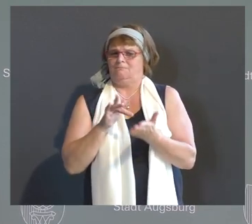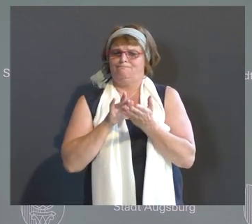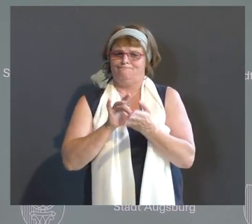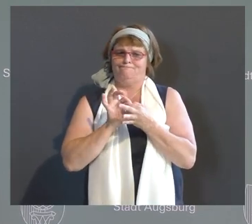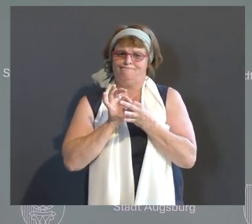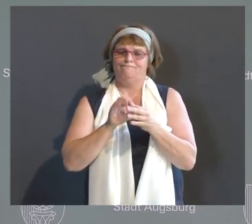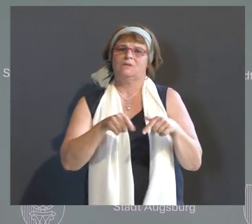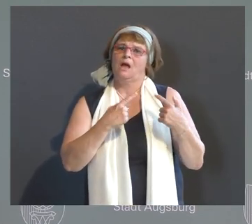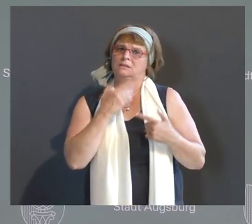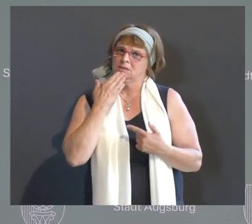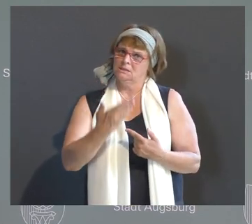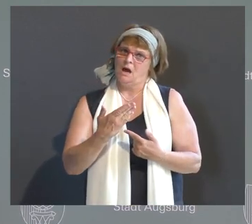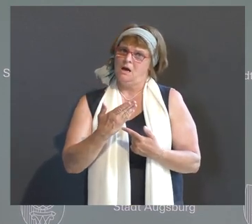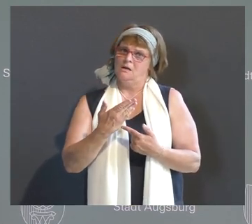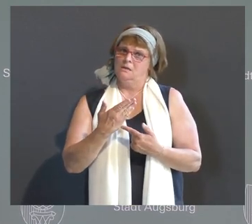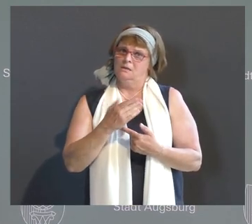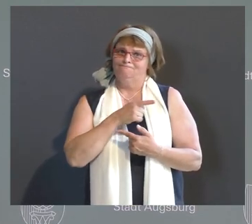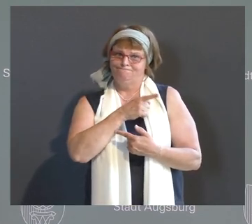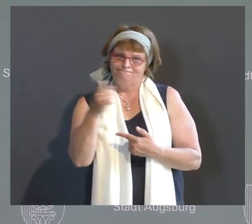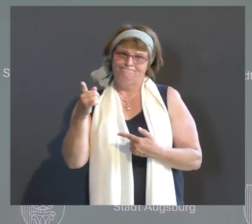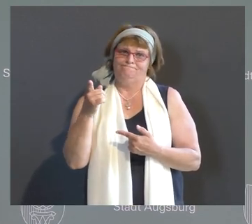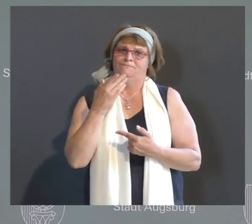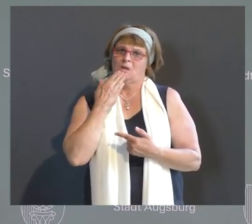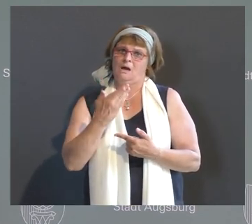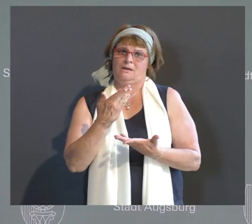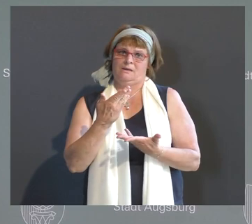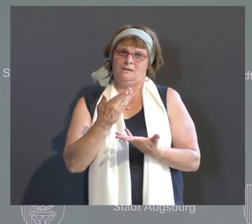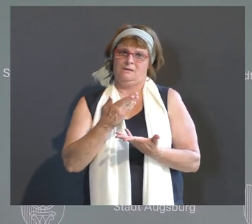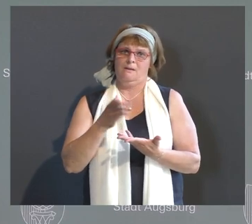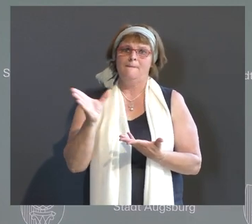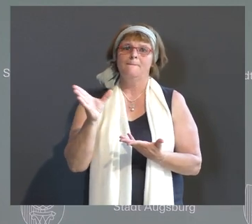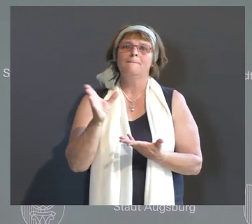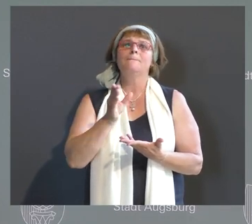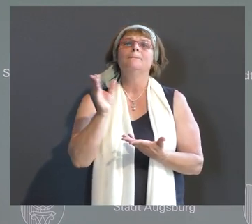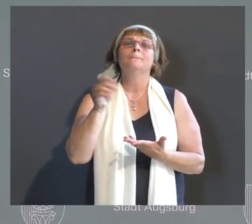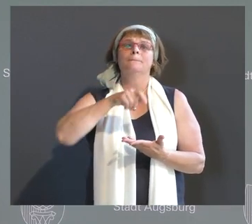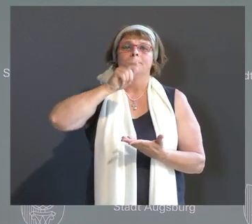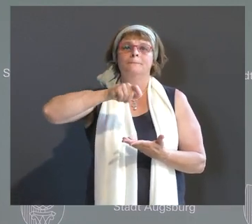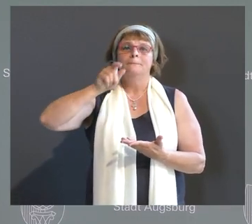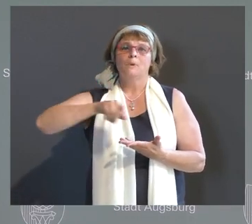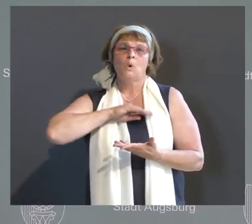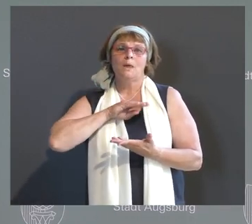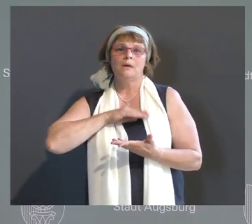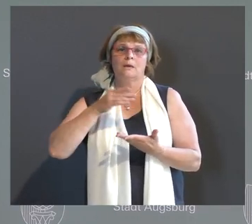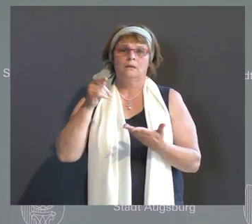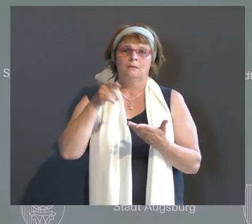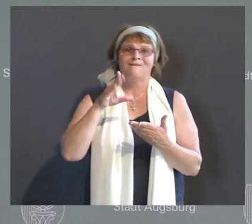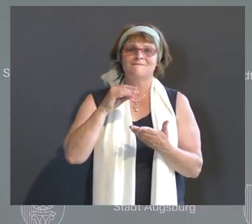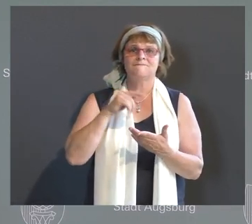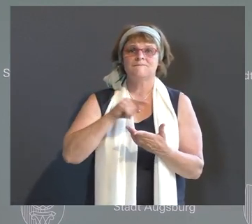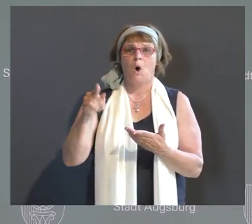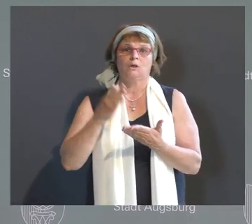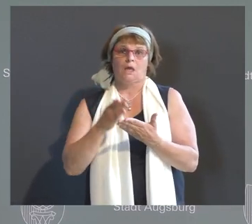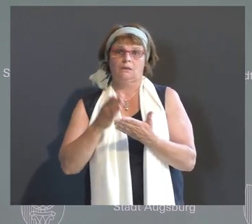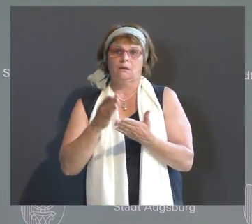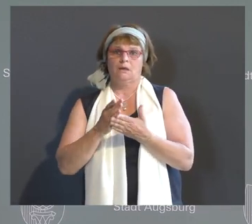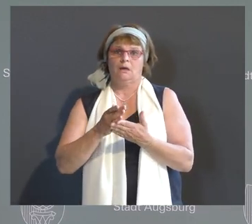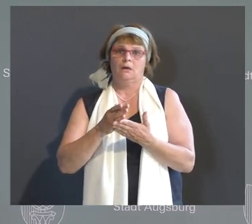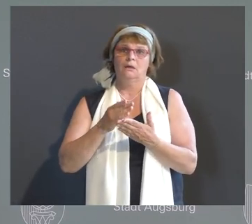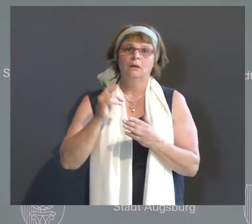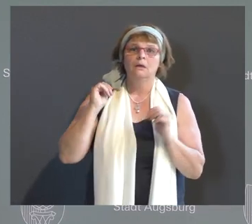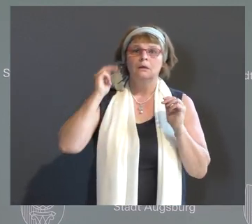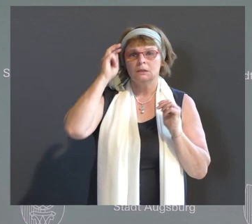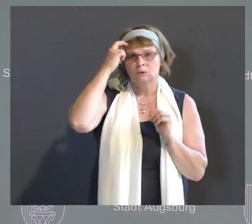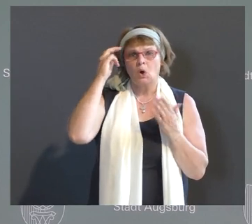all denjenigen, die am Wochenende im Einsatz waren, die dafür gesorgt haben, dass trotz allem die